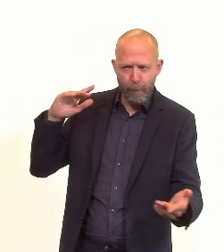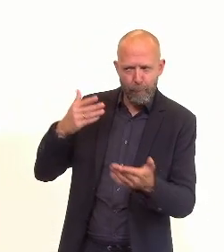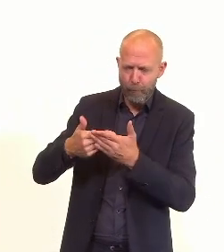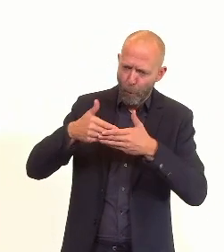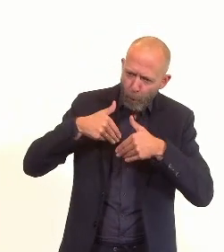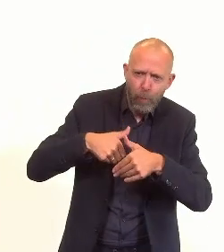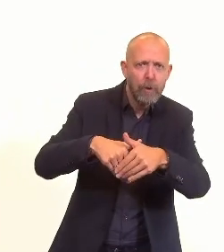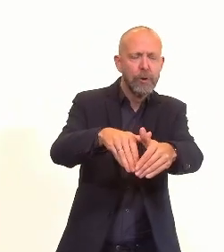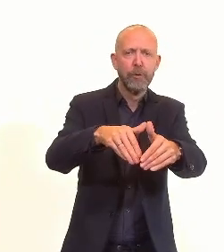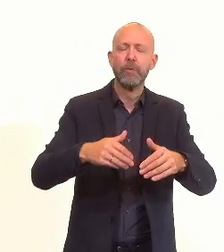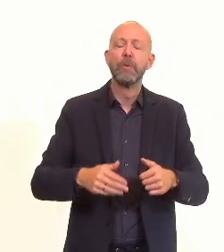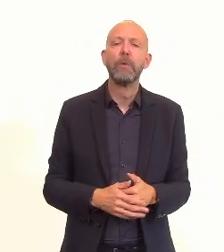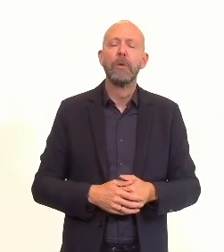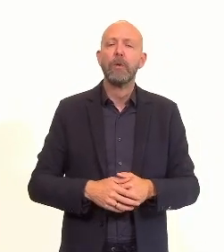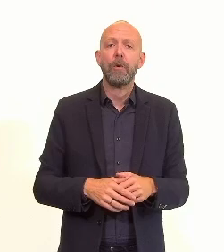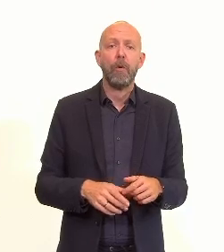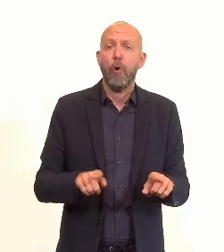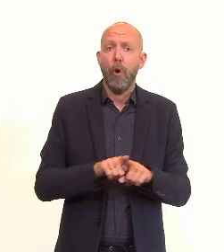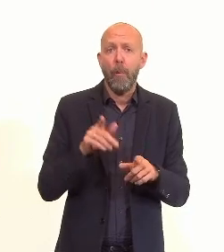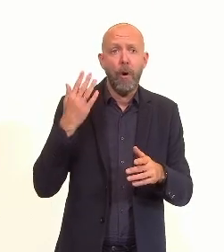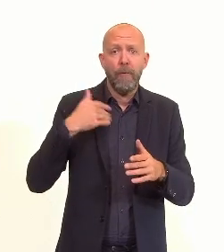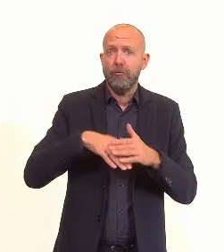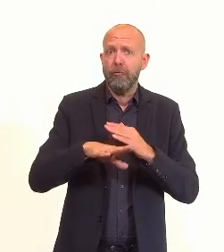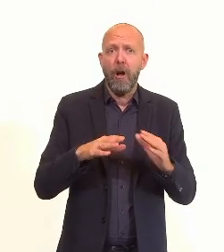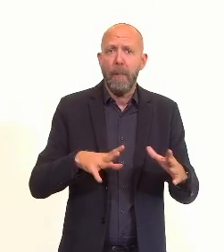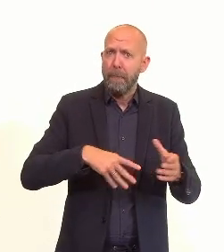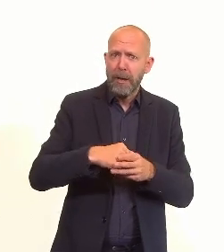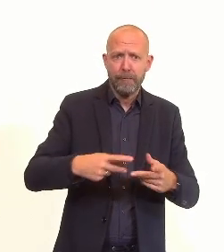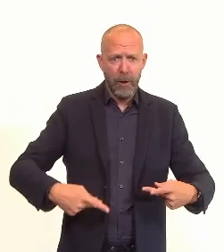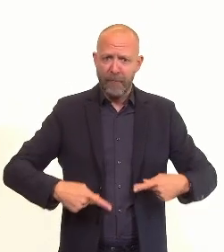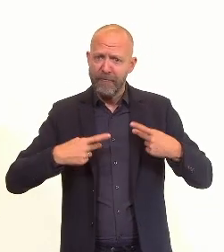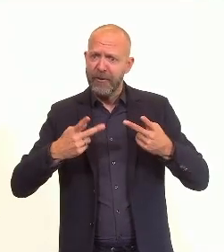l'extérieur de la maison de retraite, comme elles ont vécu chez elles, participer à la vie de la commune.